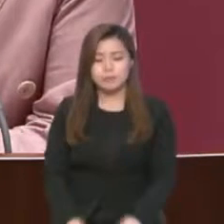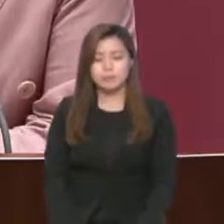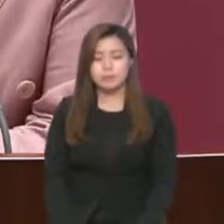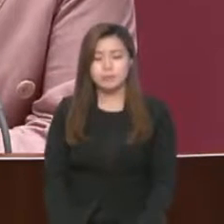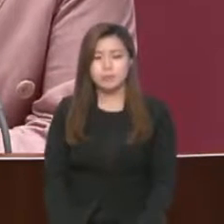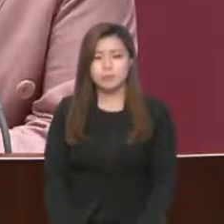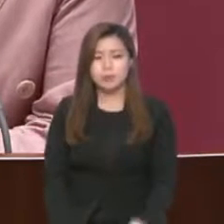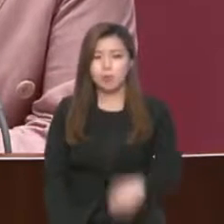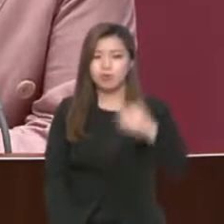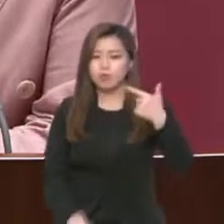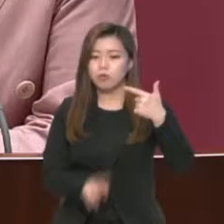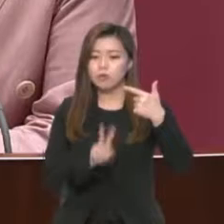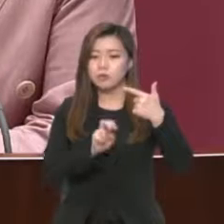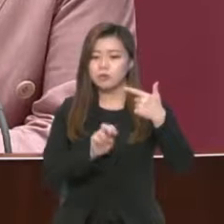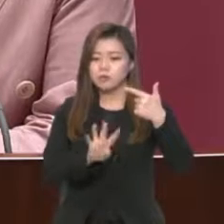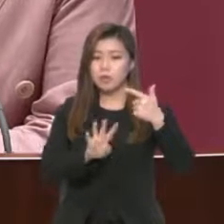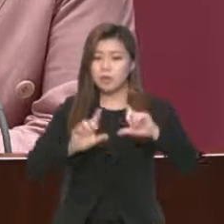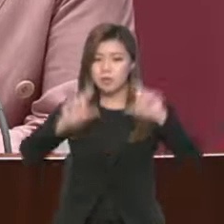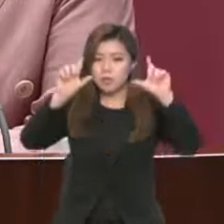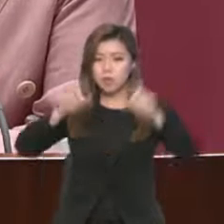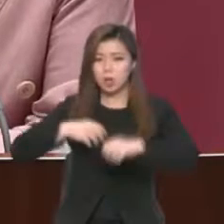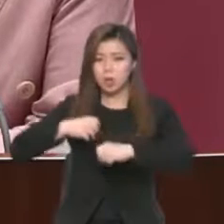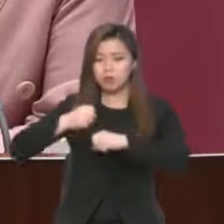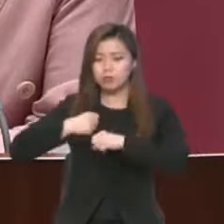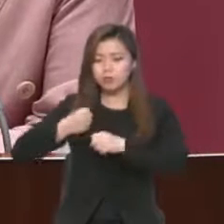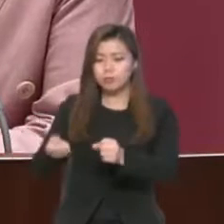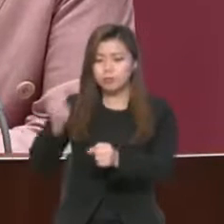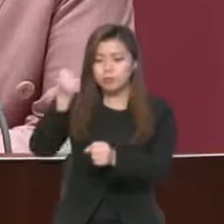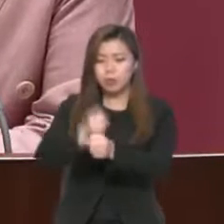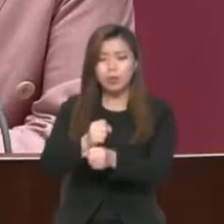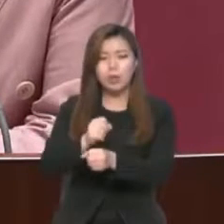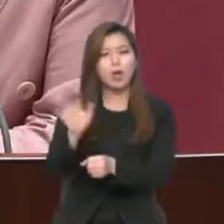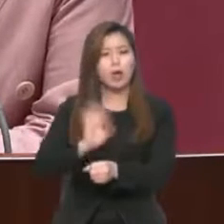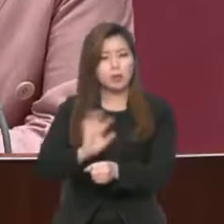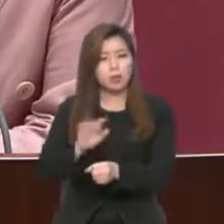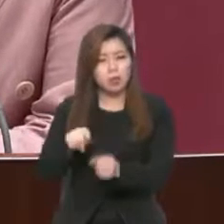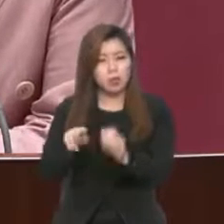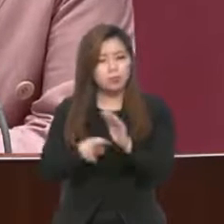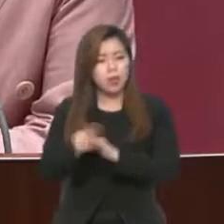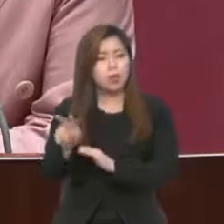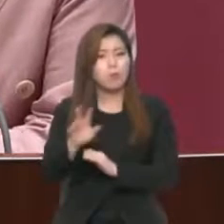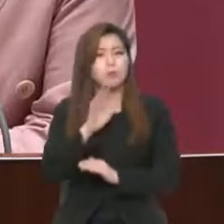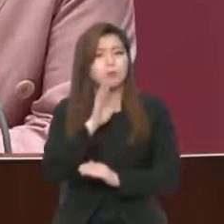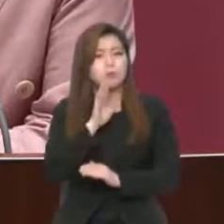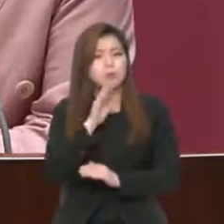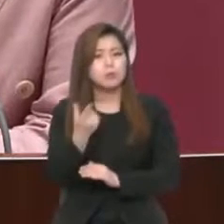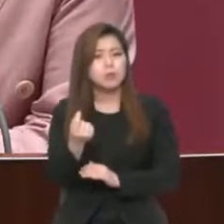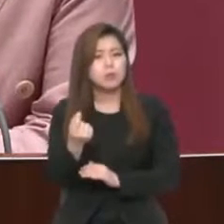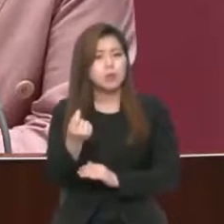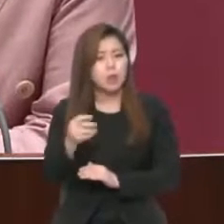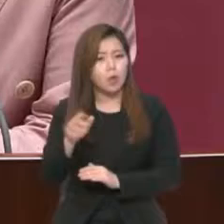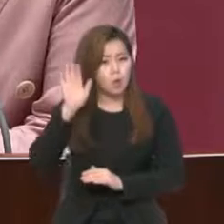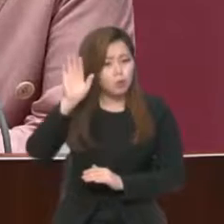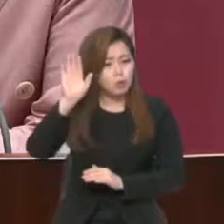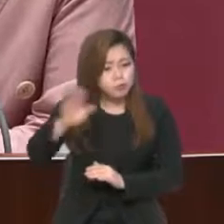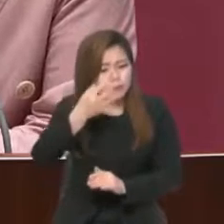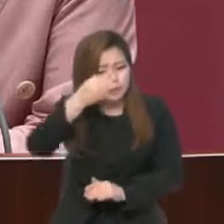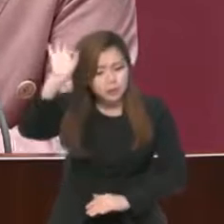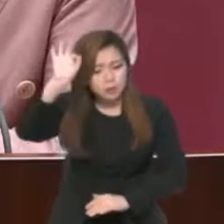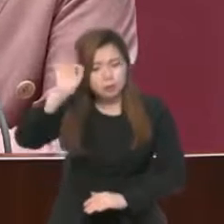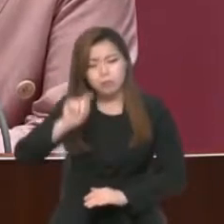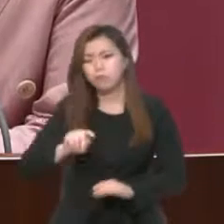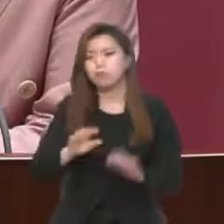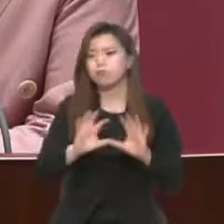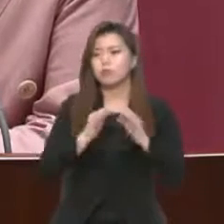6월 24일 군대에 미복귀한 것이고 이게 바로 탈영입니다. 사후 승인? 이것도 국민들은 듣도 보지도 못한